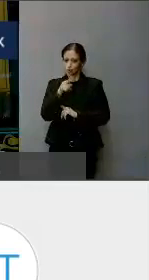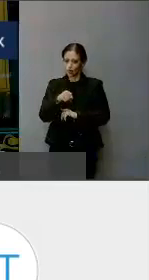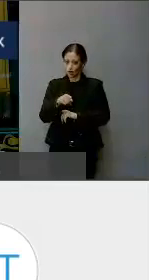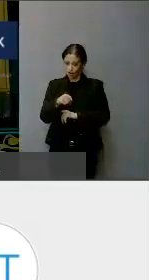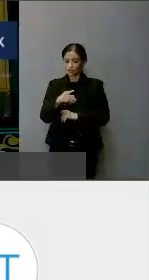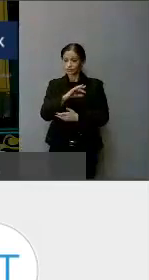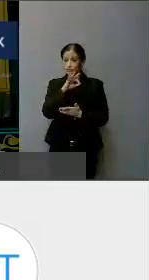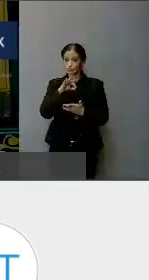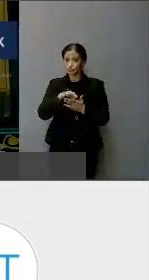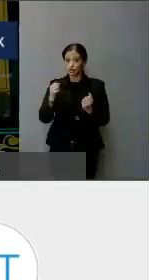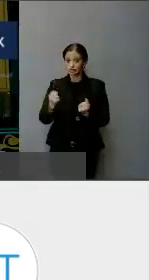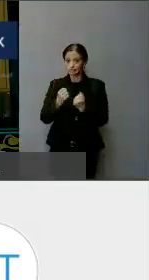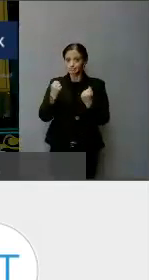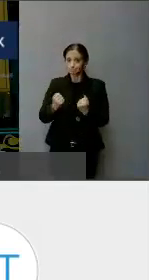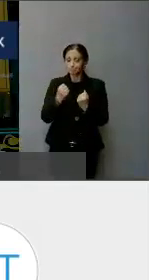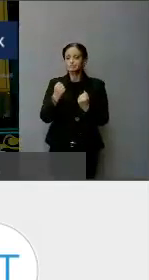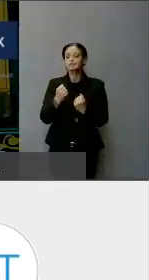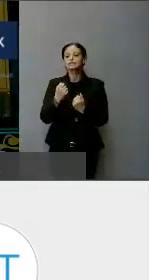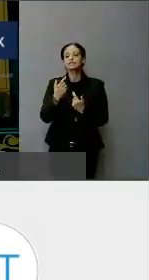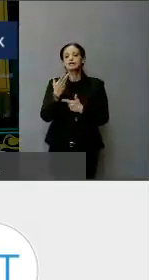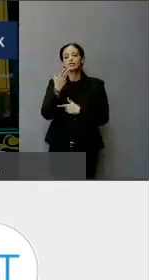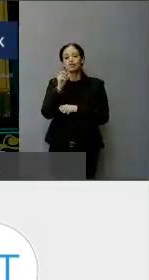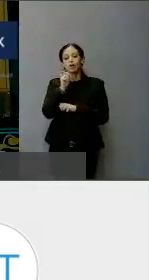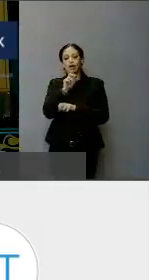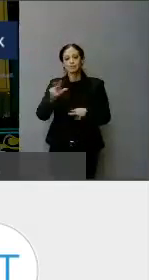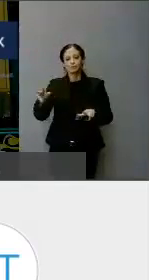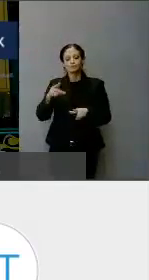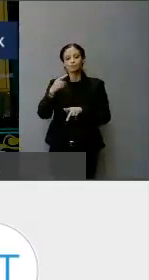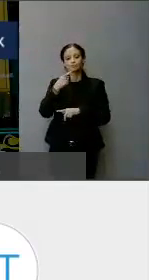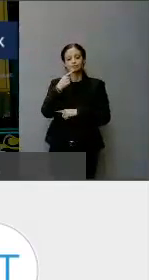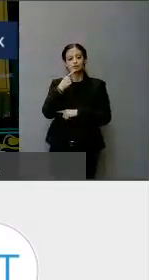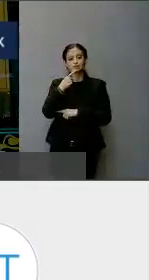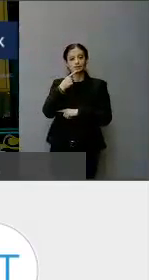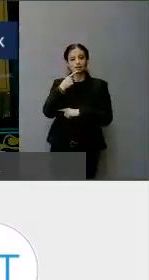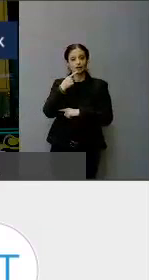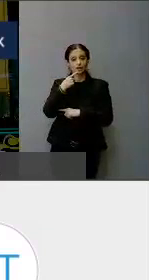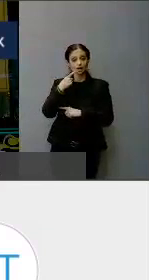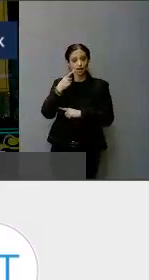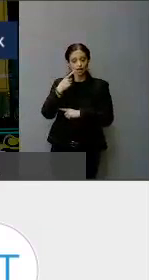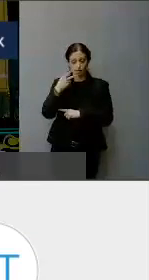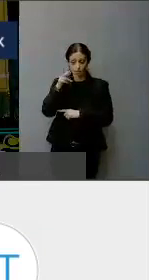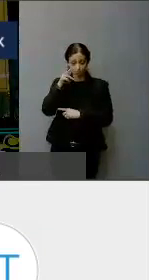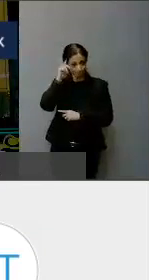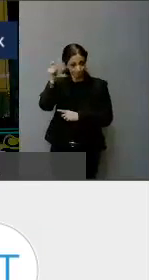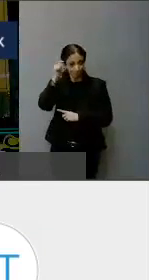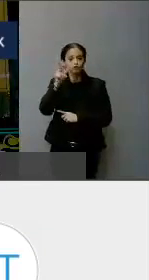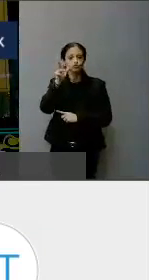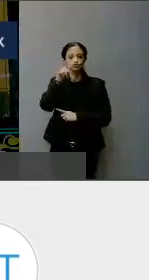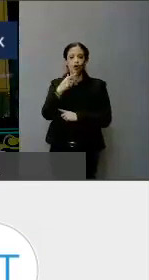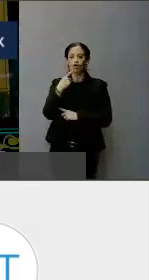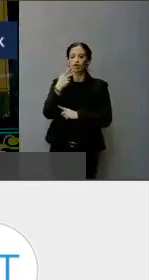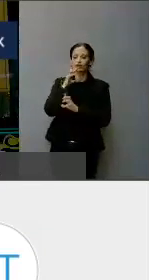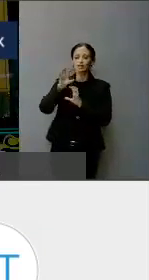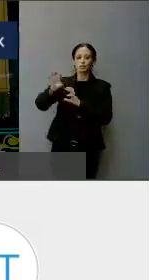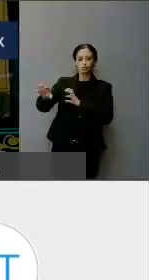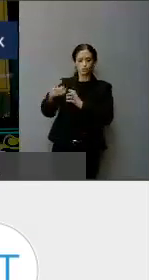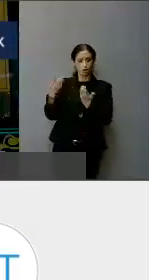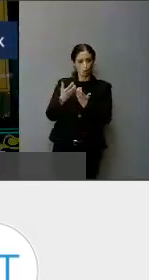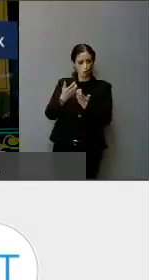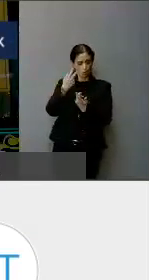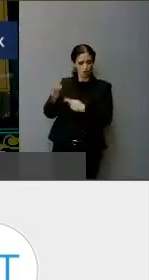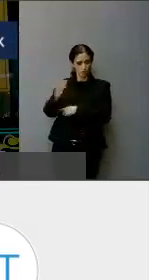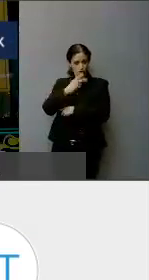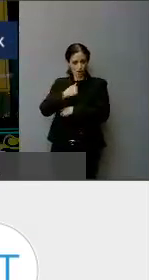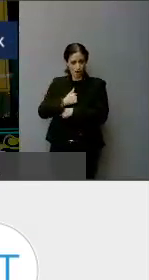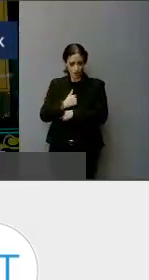garantire un abitazione alle donne che hanno avuto il coraggio di denunciare il compagno violento tenuto conto che la questione dell'emergenza abitativa